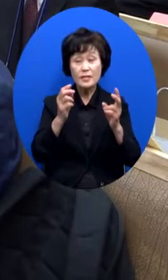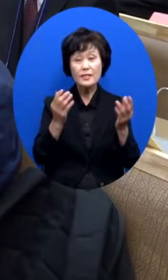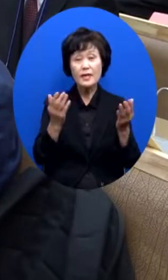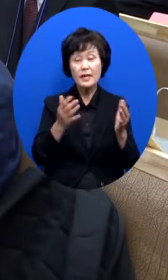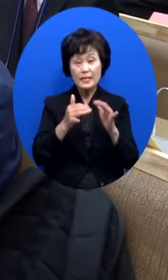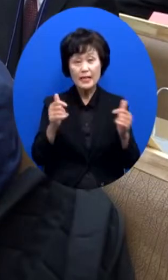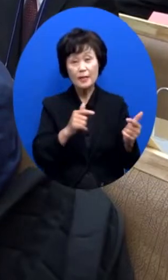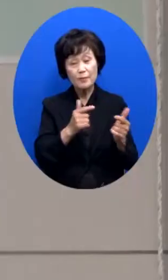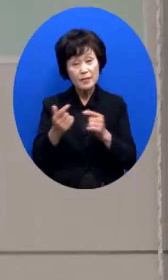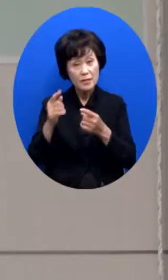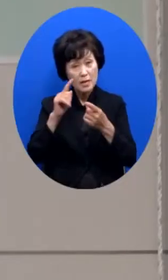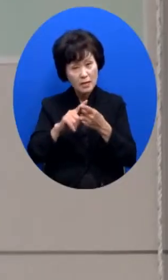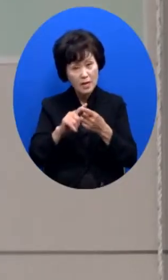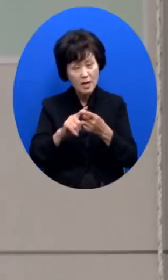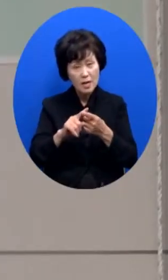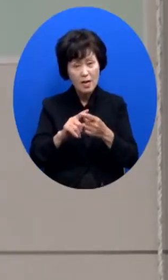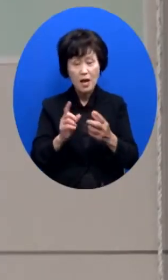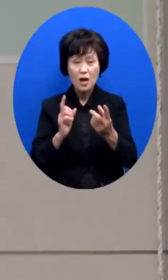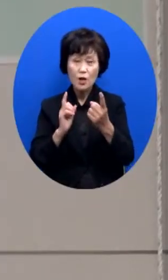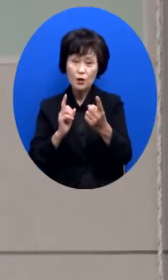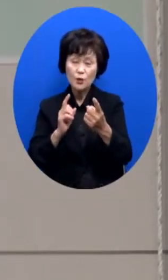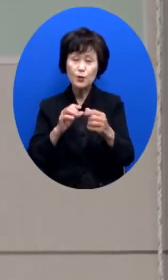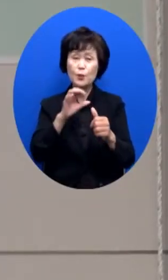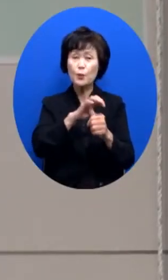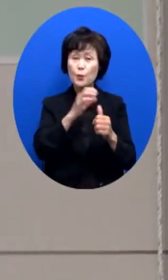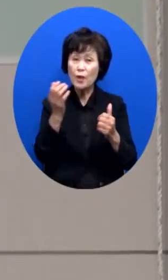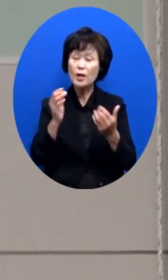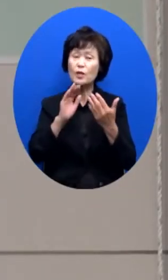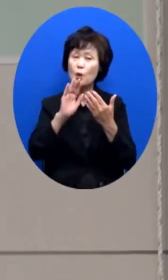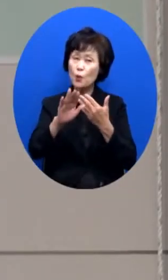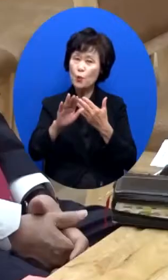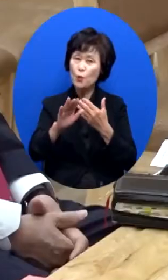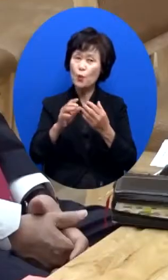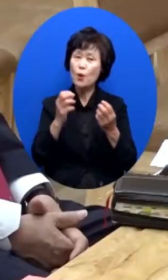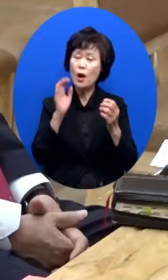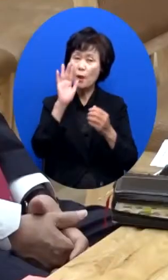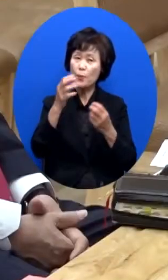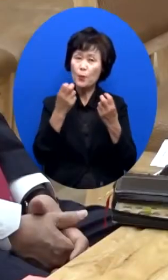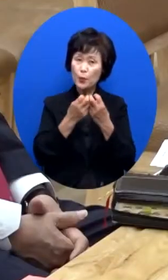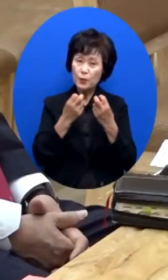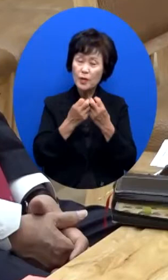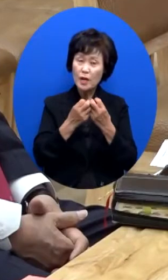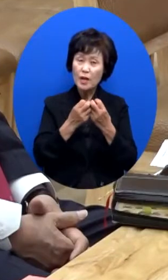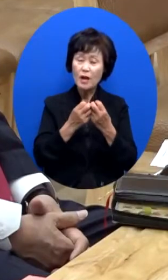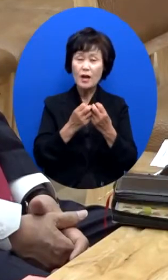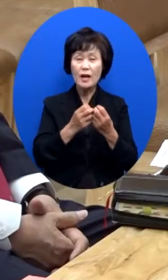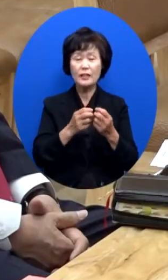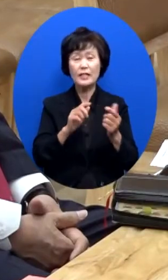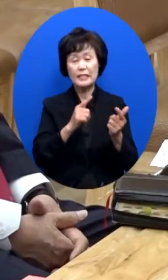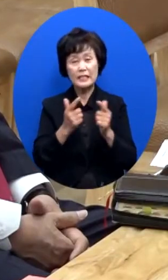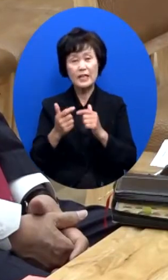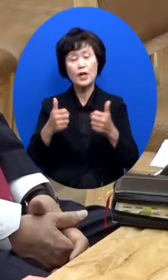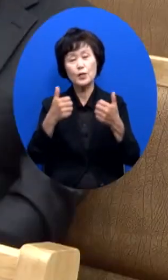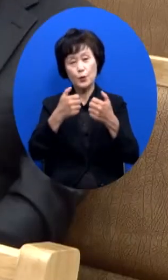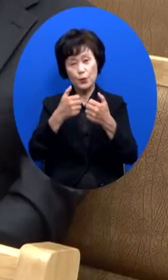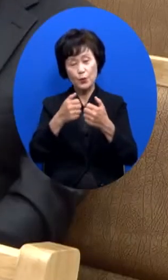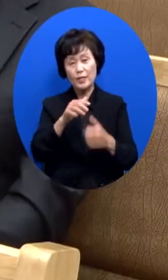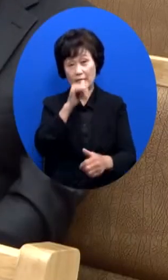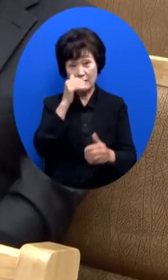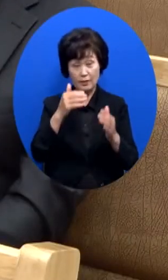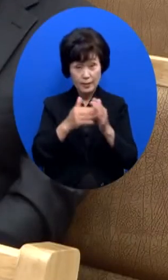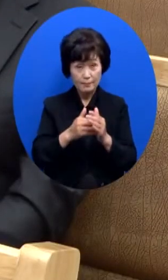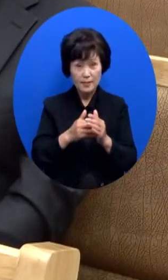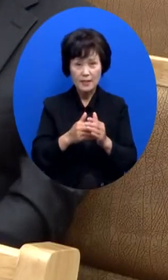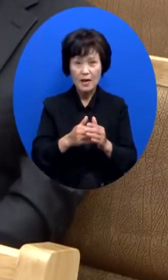거리두기 해제 이후 직장 선교 활성화 방안을 논의했습니다 이어진 기존 포럼에서는 한 직선과 새 직선